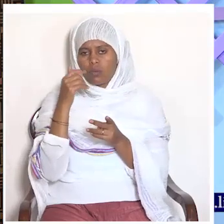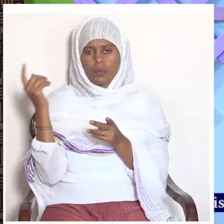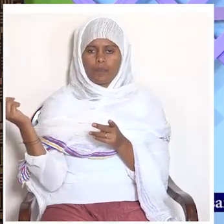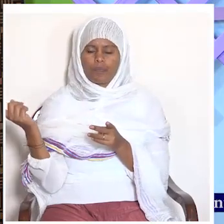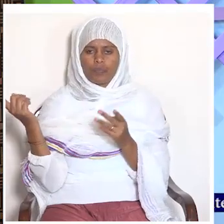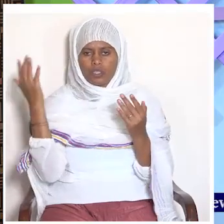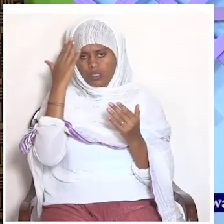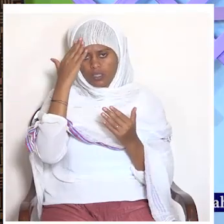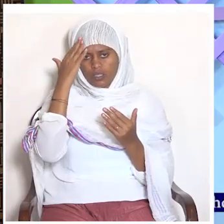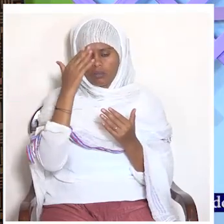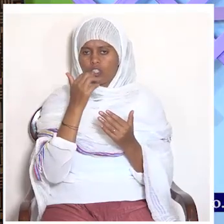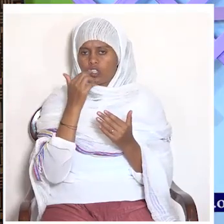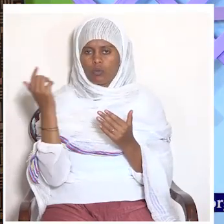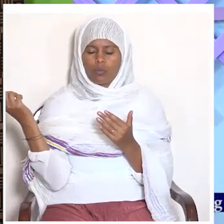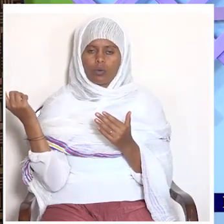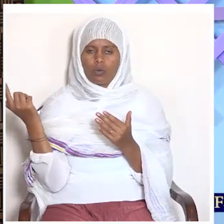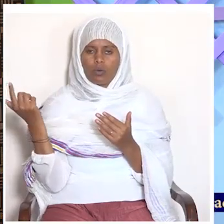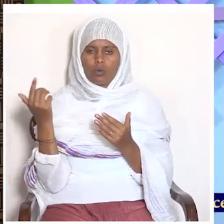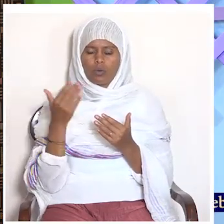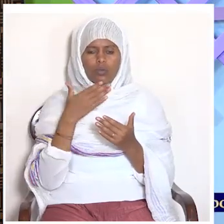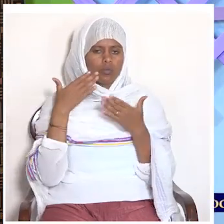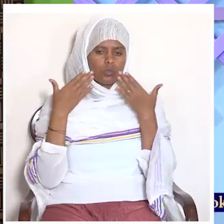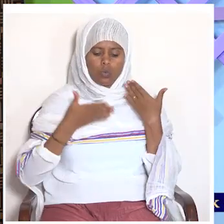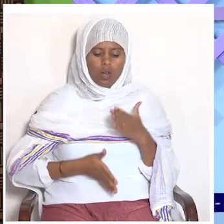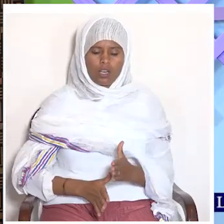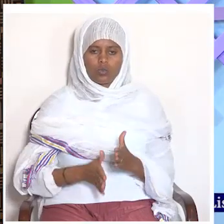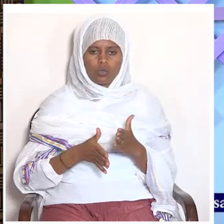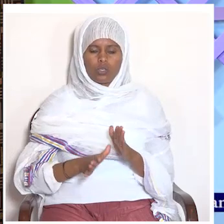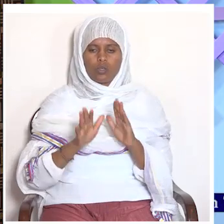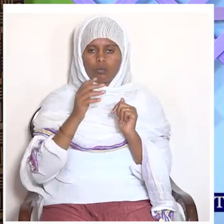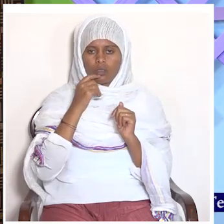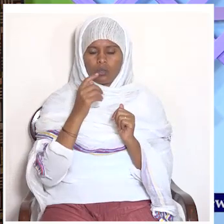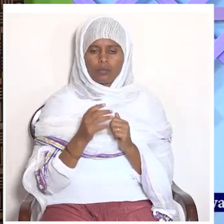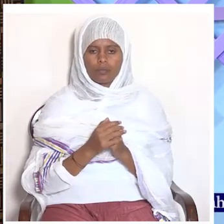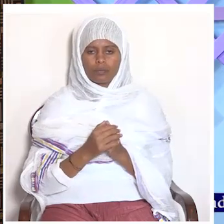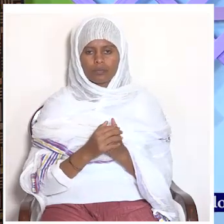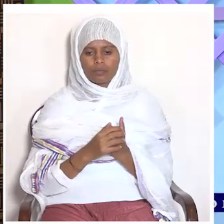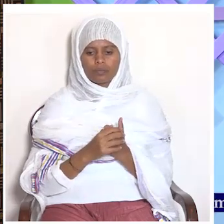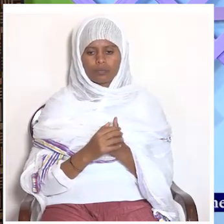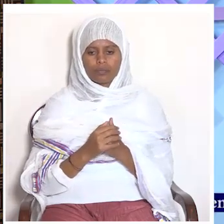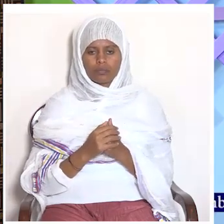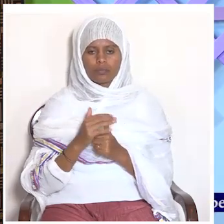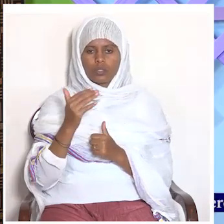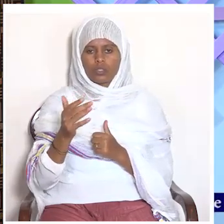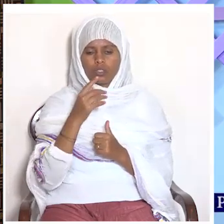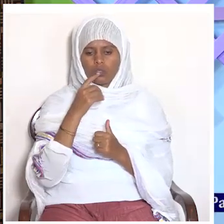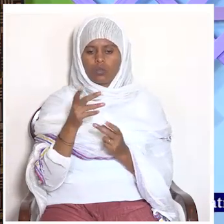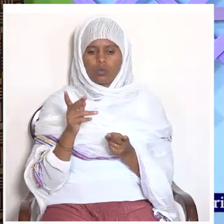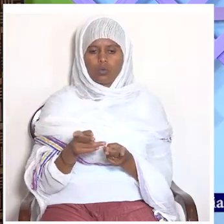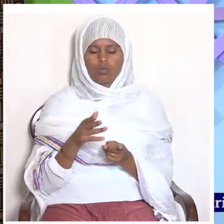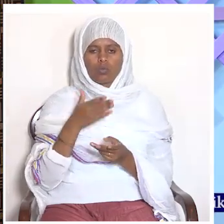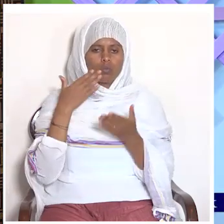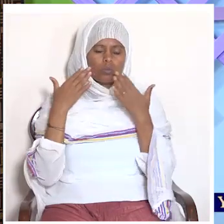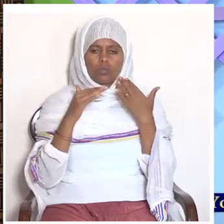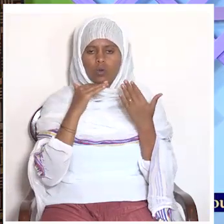ይኸዱ ከይዶም ነዚ ሕልሚ እዚ ምስ ነገርዎ ብሩኽ ውላድ ክትወልዱ ኢኹም ይብሎም። ድሕሪ ኸ